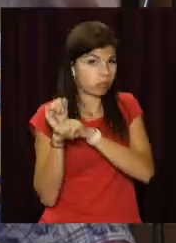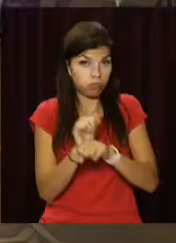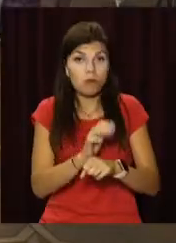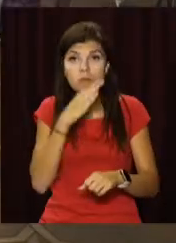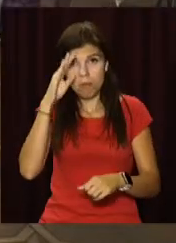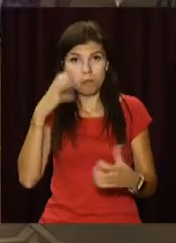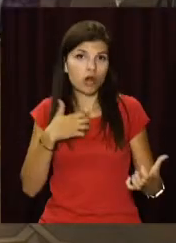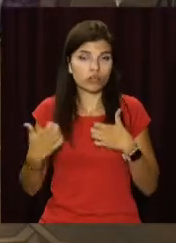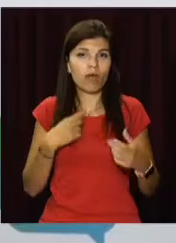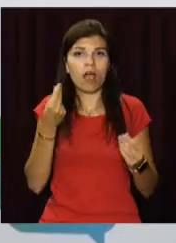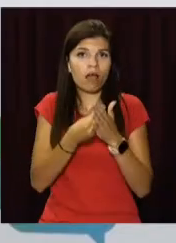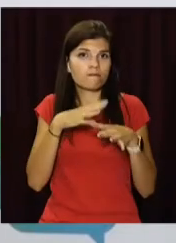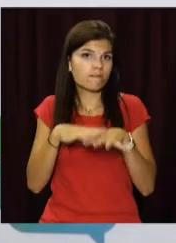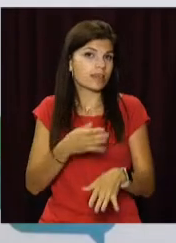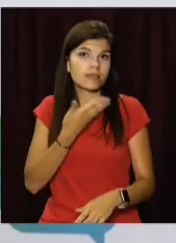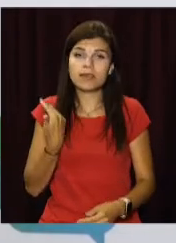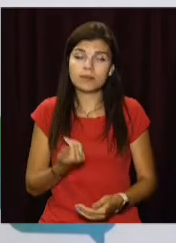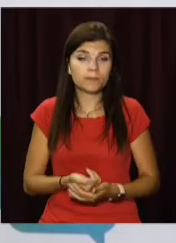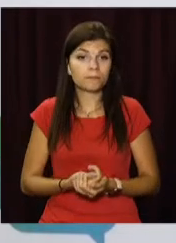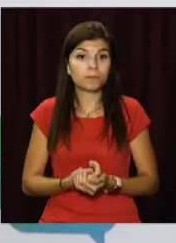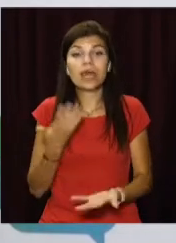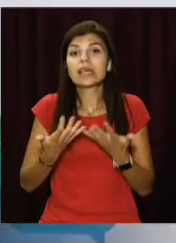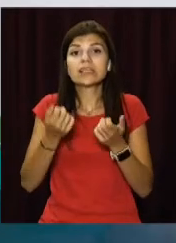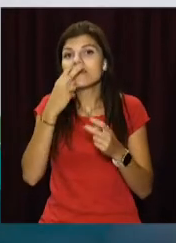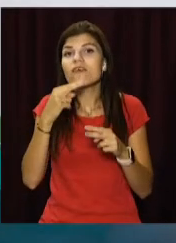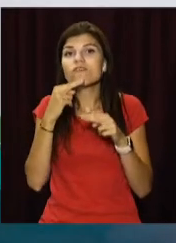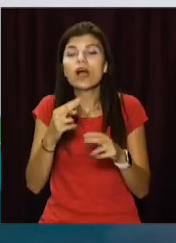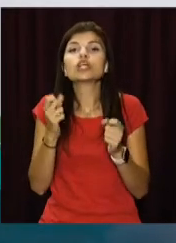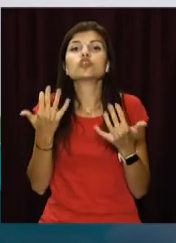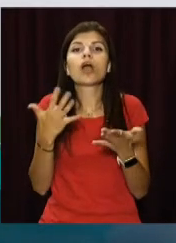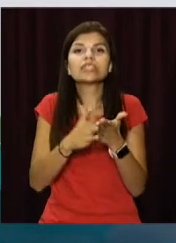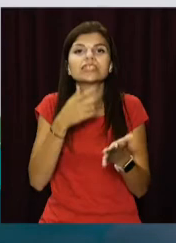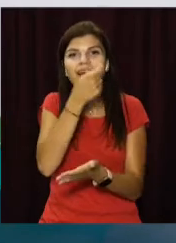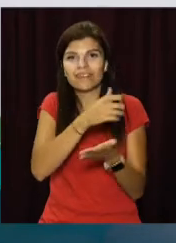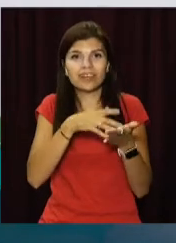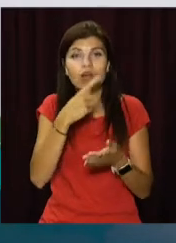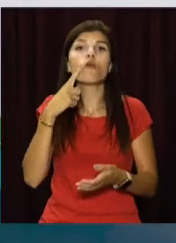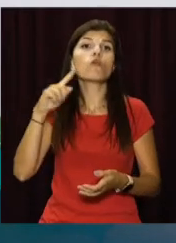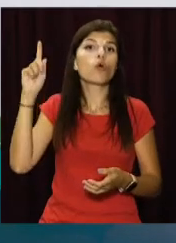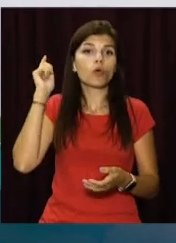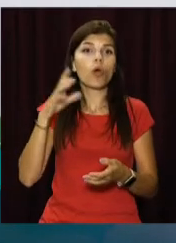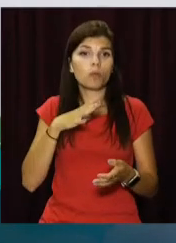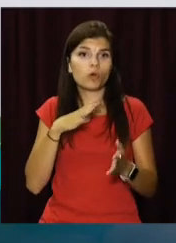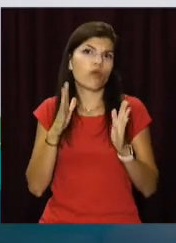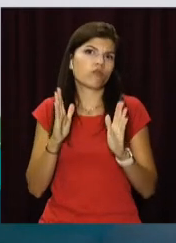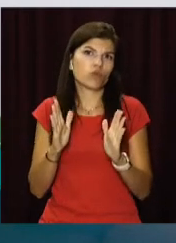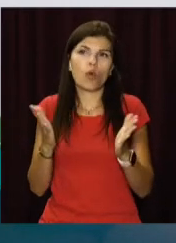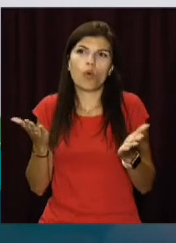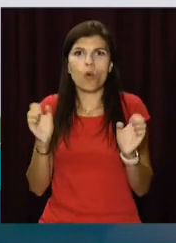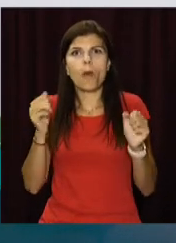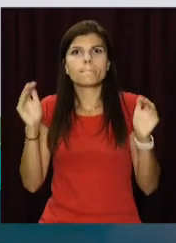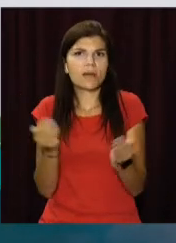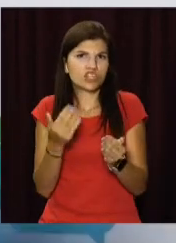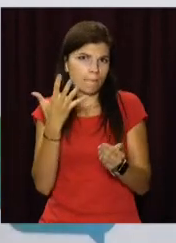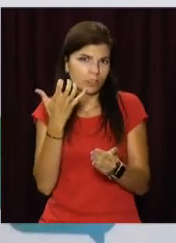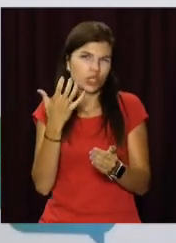батьки. Якщо брати до уваги кількість заяв, то у минулому році їх написало всього лише там менше